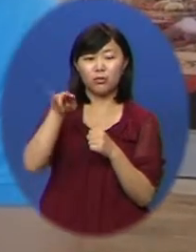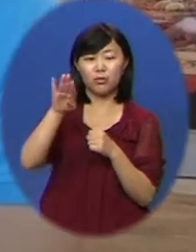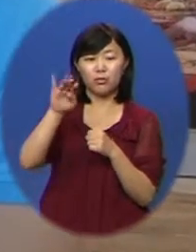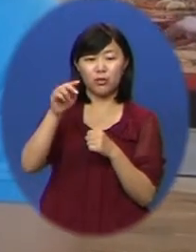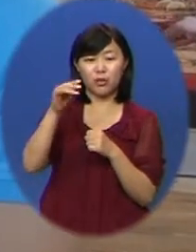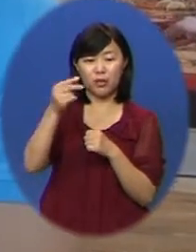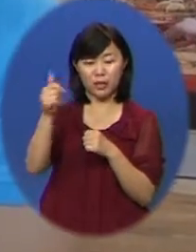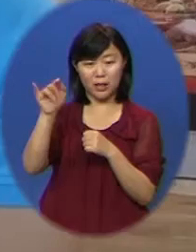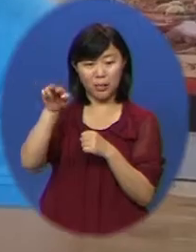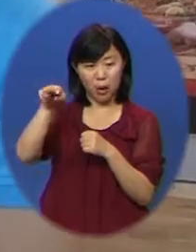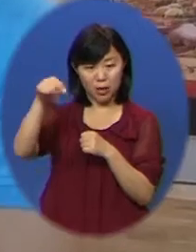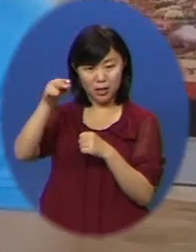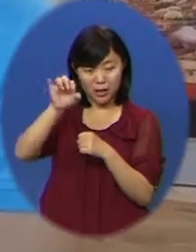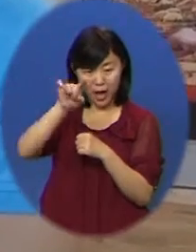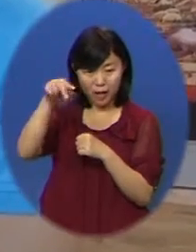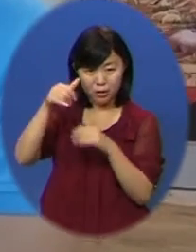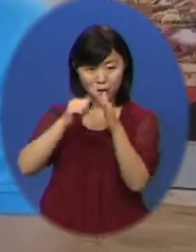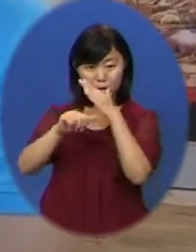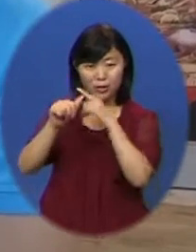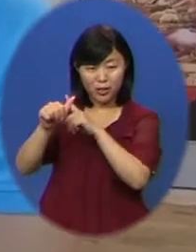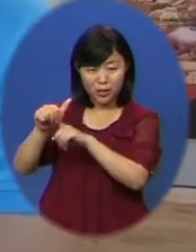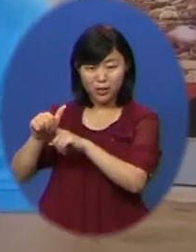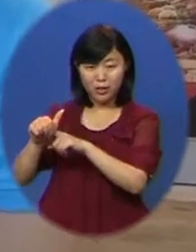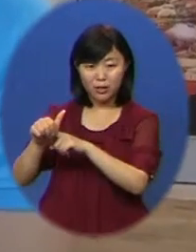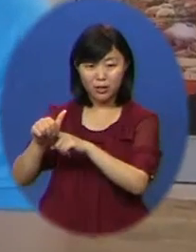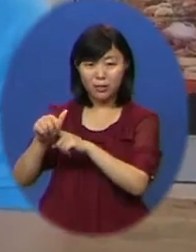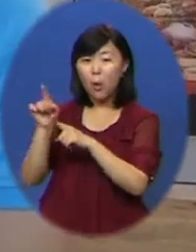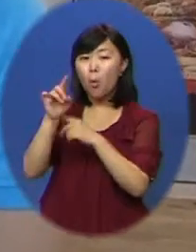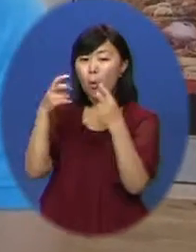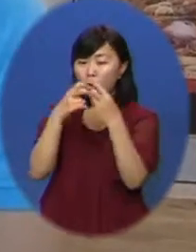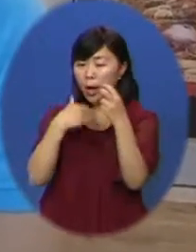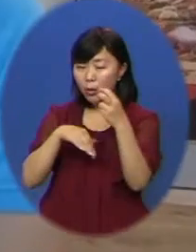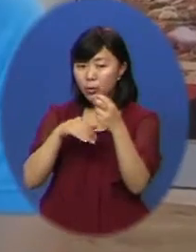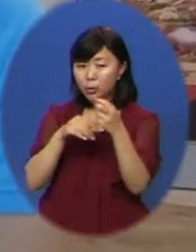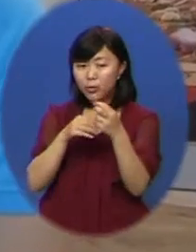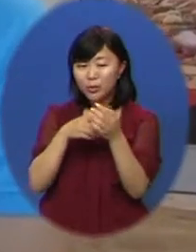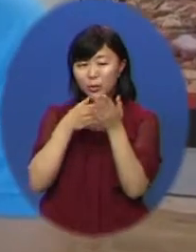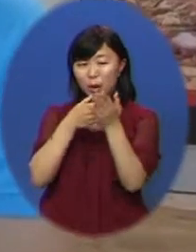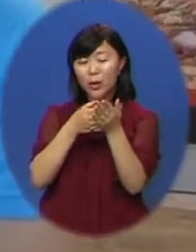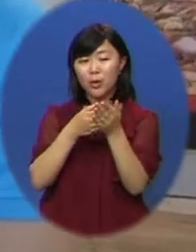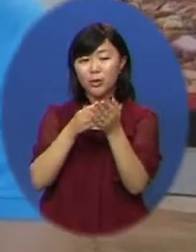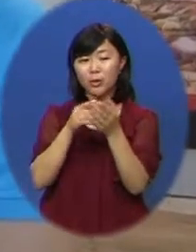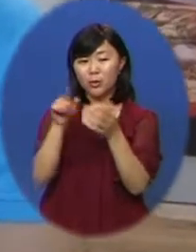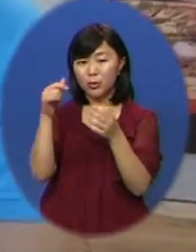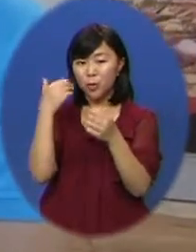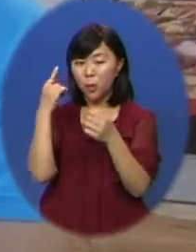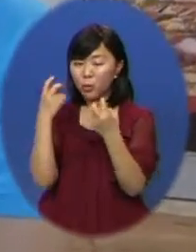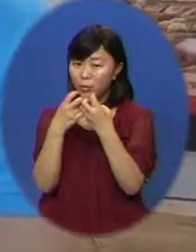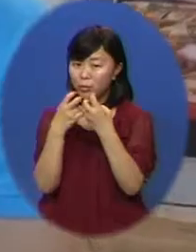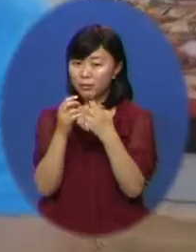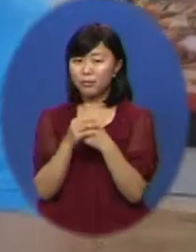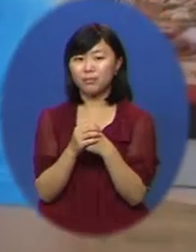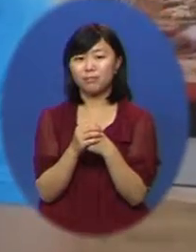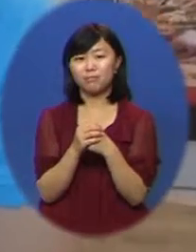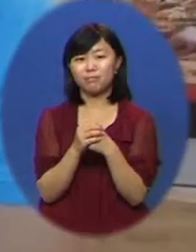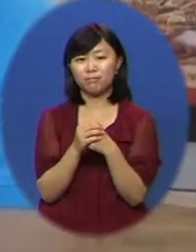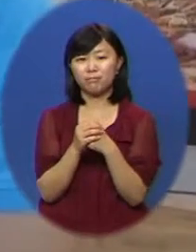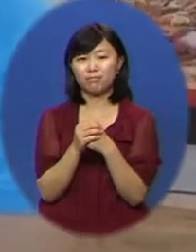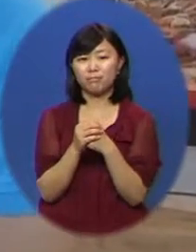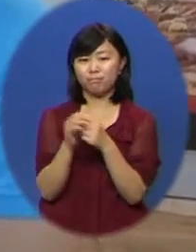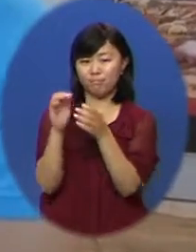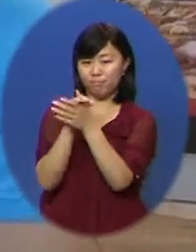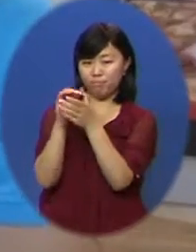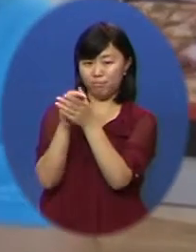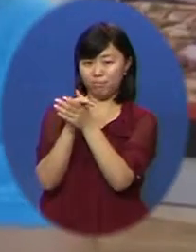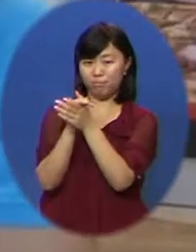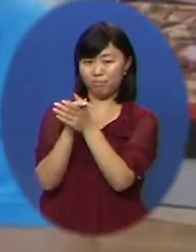그 상이요. 선수입니다. 어떻게 알고 여기를 지원하시게 된 거예요? 원래 통역이 없는 걸로 알고 있는데.